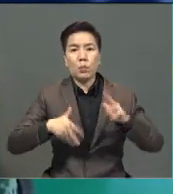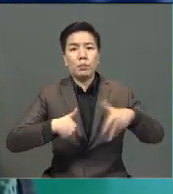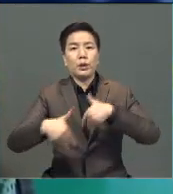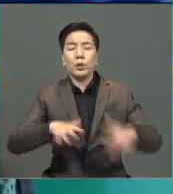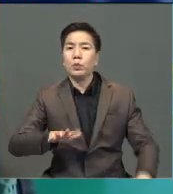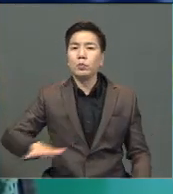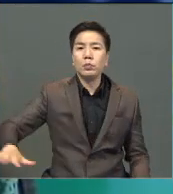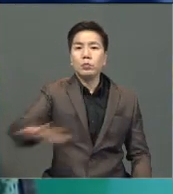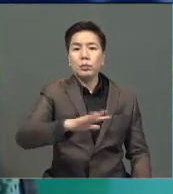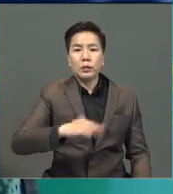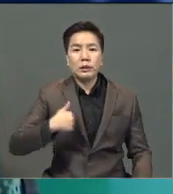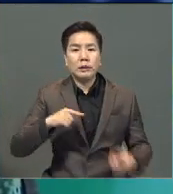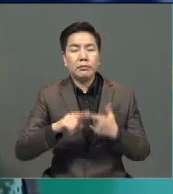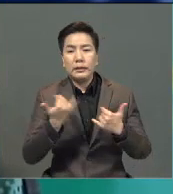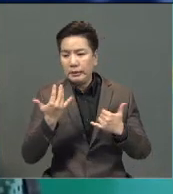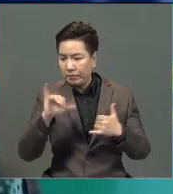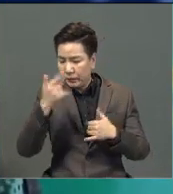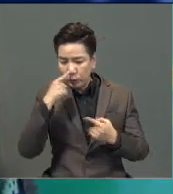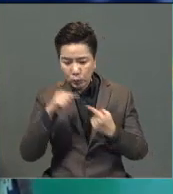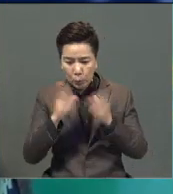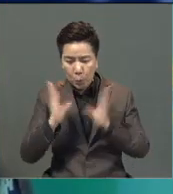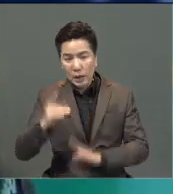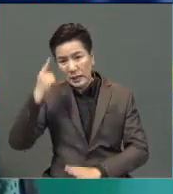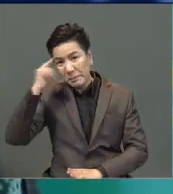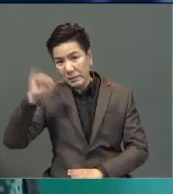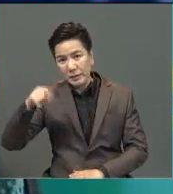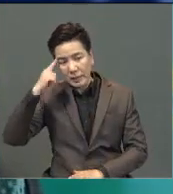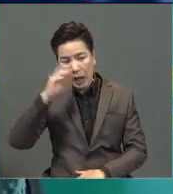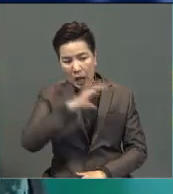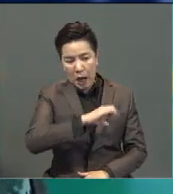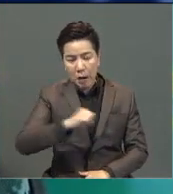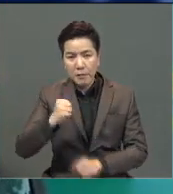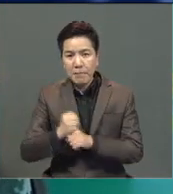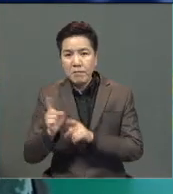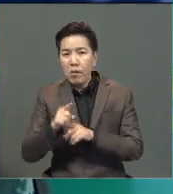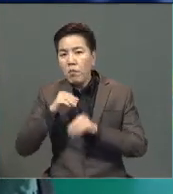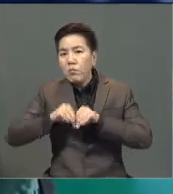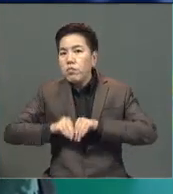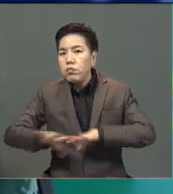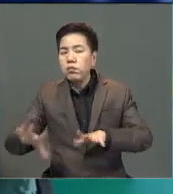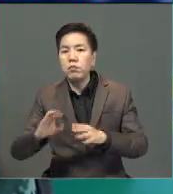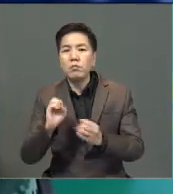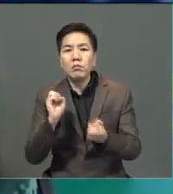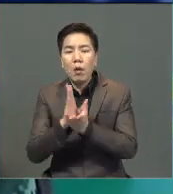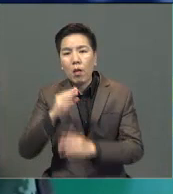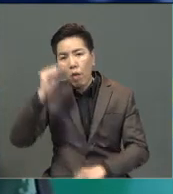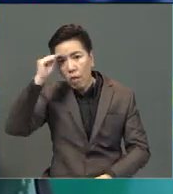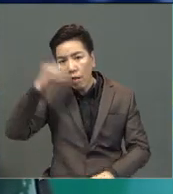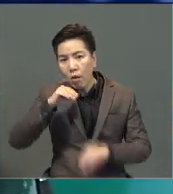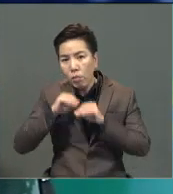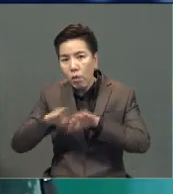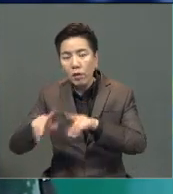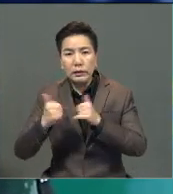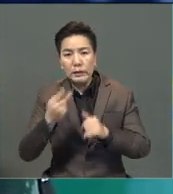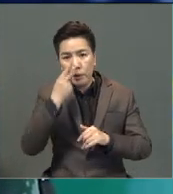ชนและอาจทำให้กลุ่มผู้ไม่หวังดีนำเอาไปสร้างเป็นเงื่อนไขบิดเบือนซึ่งอาจดังที่ปร